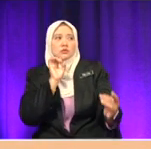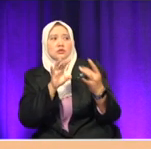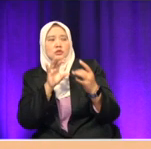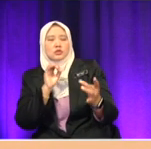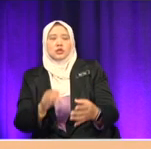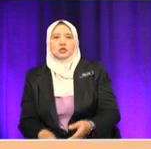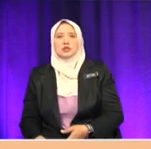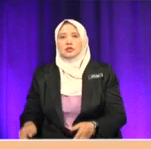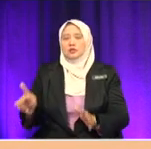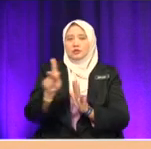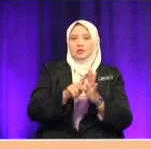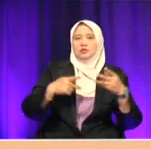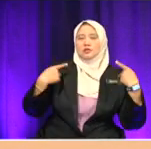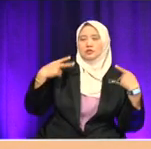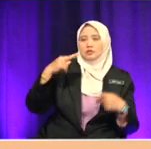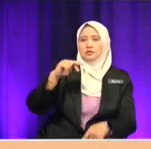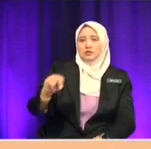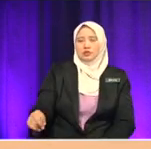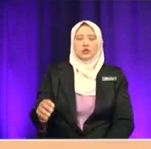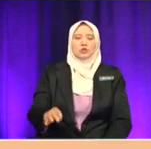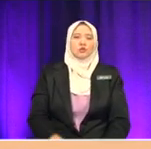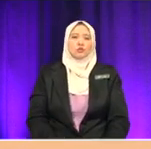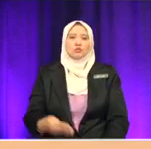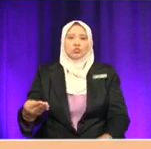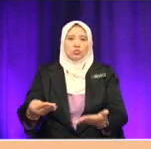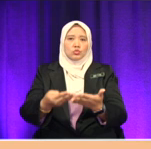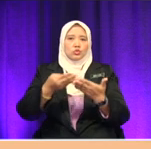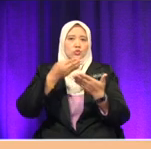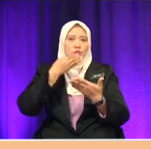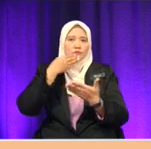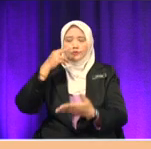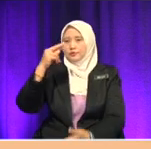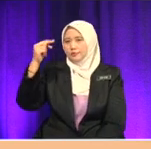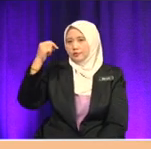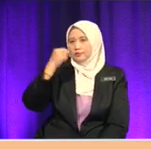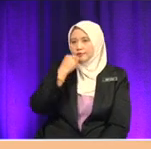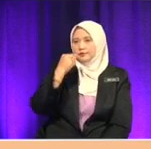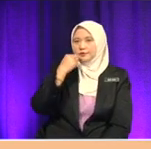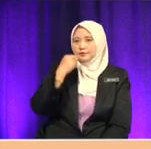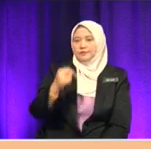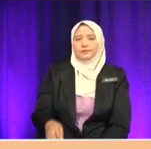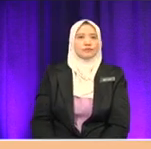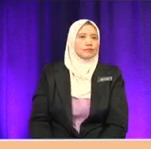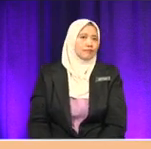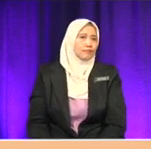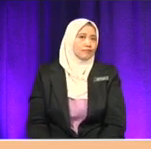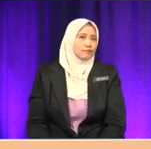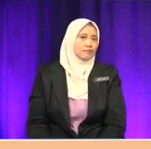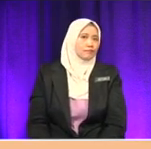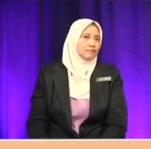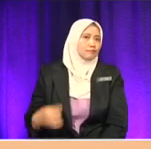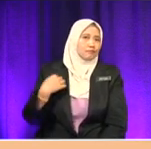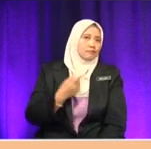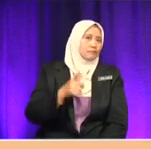nutrien untuk bergerak balas dan dimanipulasikan adalah untuk kehadiran cahaya. Okey, mari kita pergi kepada soalan yang